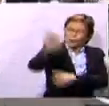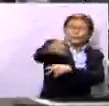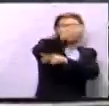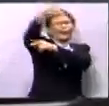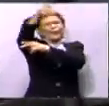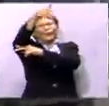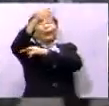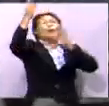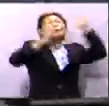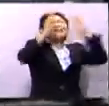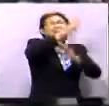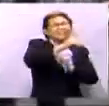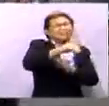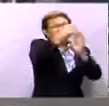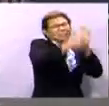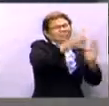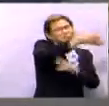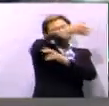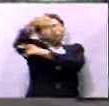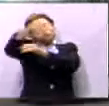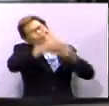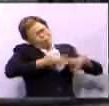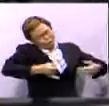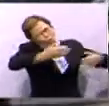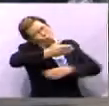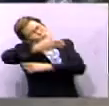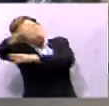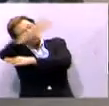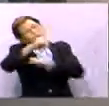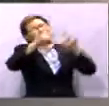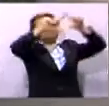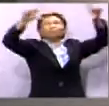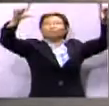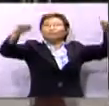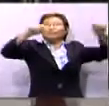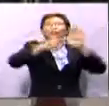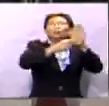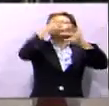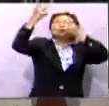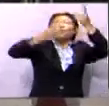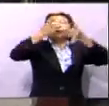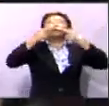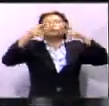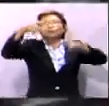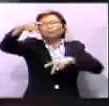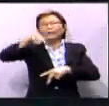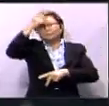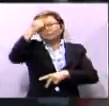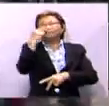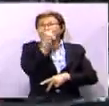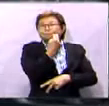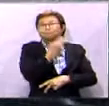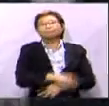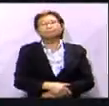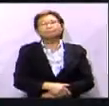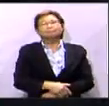dan Sri Lanka berkibar di sepanjang jalan selain papan tanda yang memaparkan mengenai lawatan rasmi Perdana Menteri ini. Dalam pada